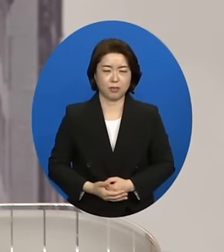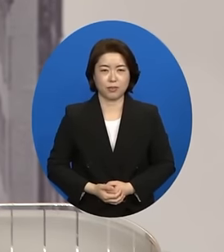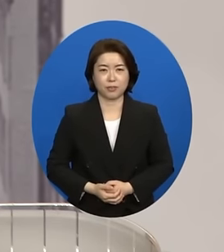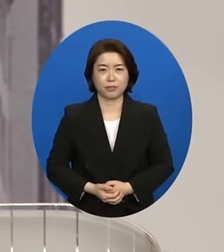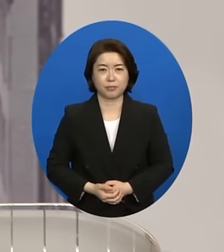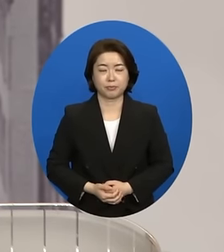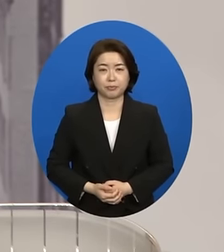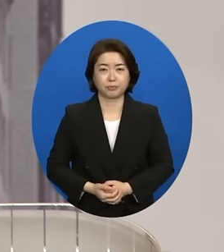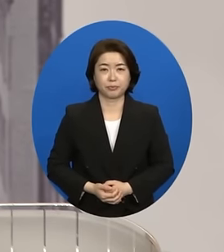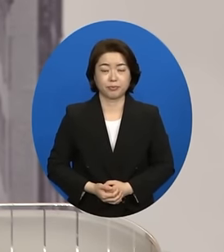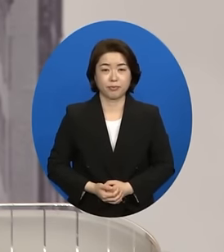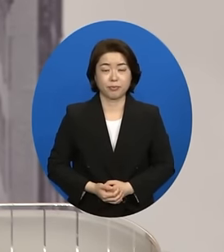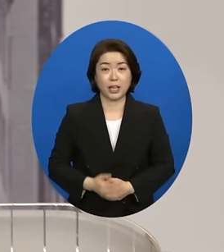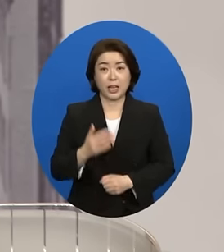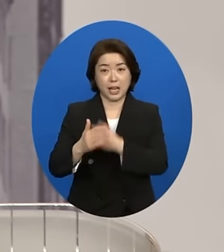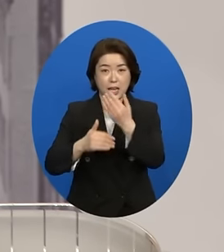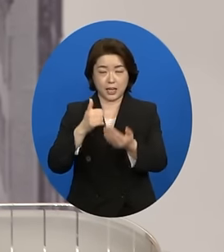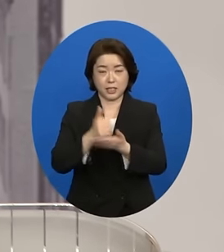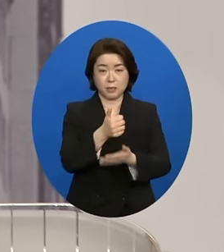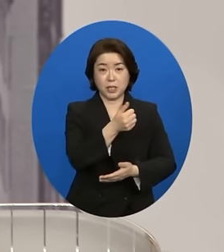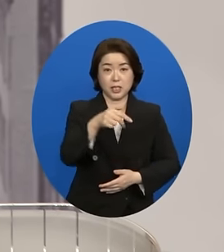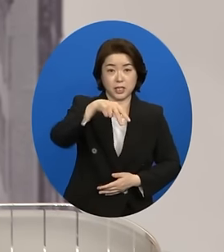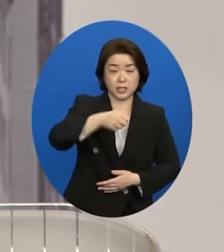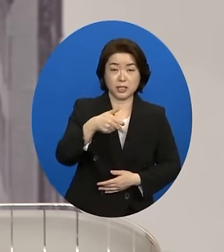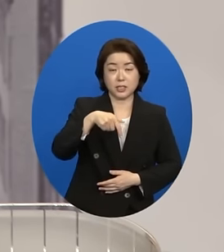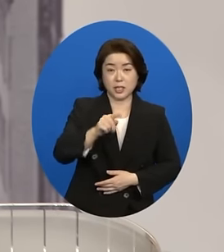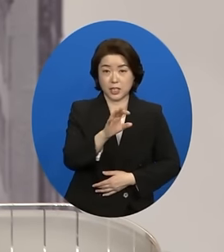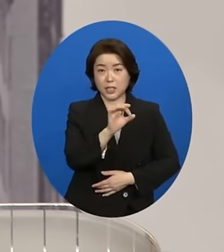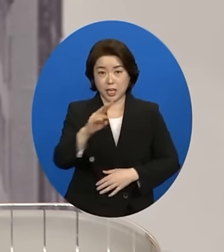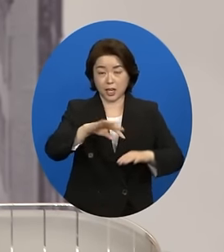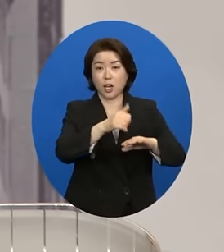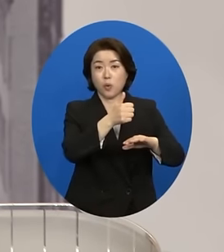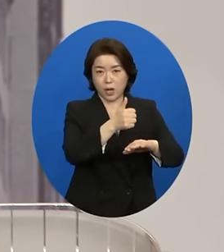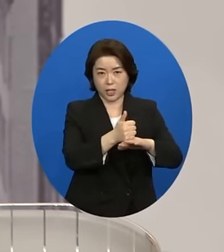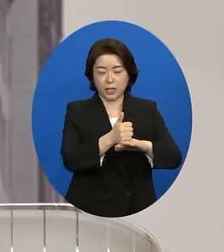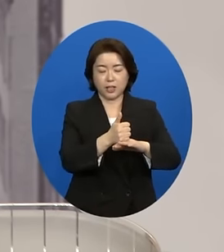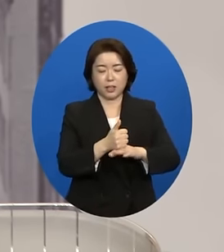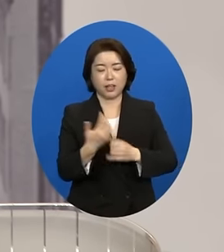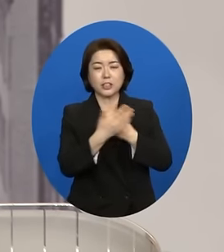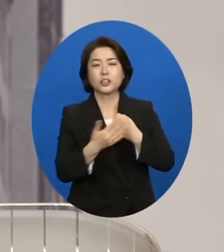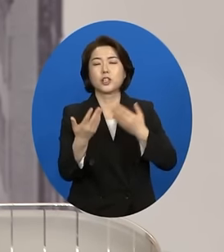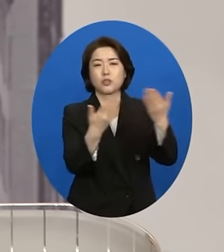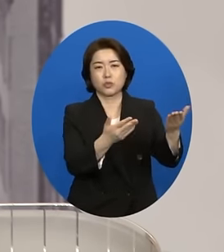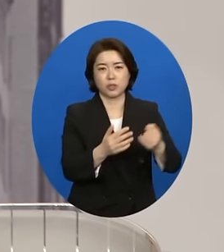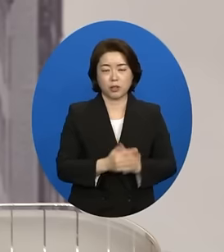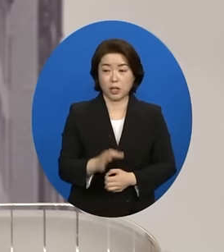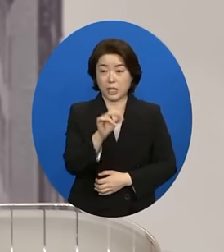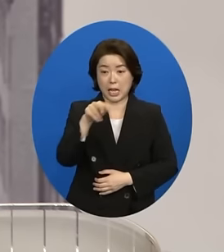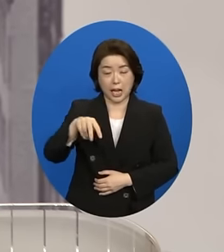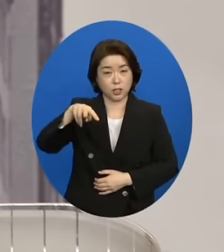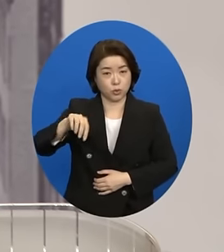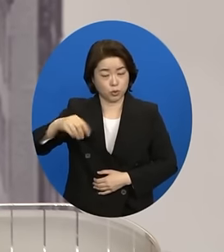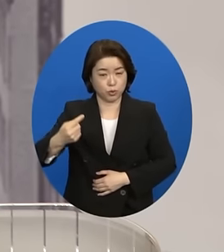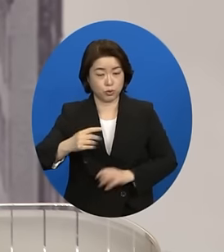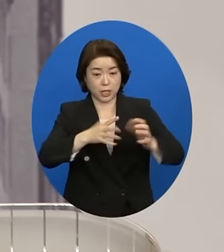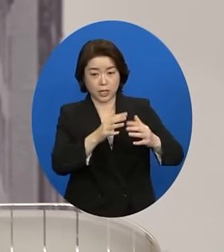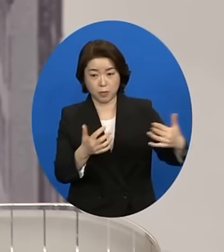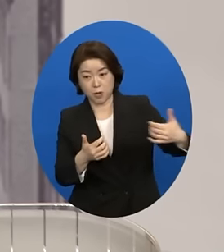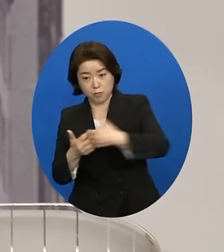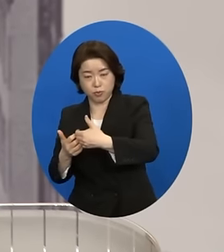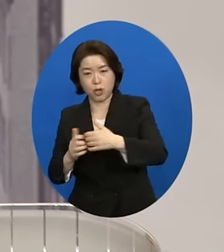하나님이 히스기야에게 참 은혜를 주셨어요. 나라의 위기 속에서 아수르 군대를 막아주셨죠. 부귀와 영화를